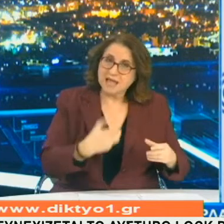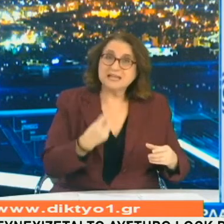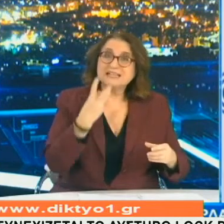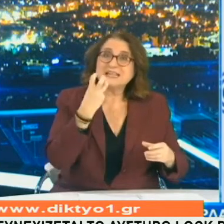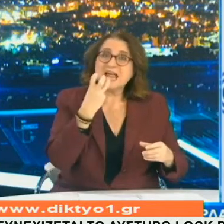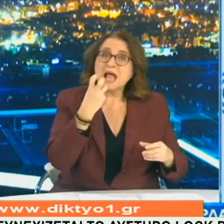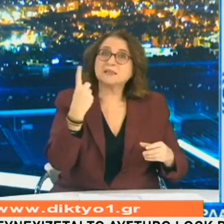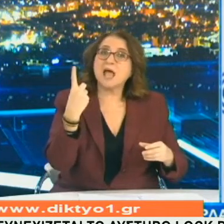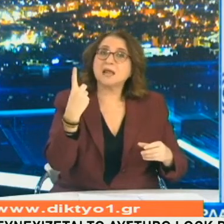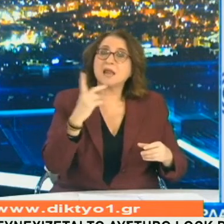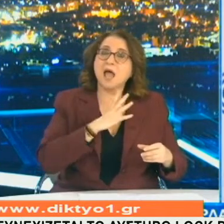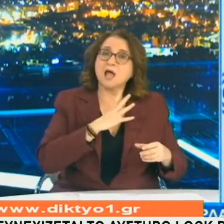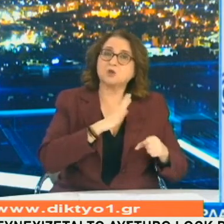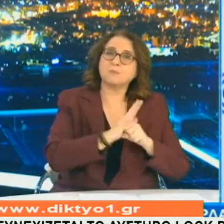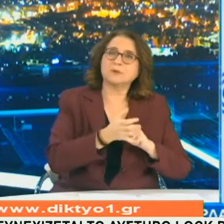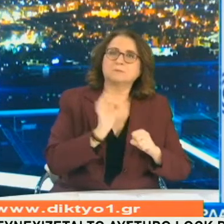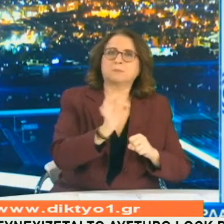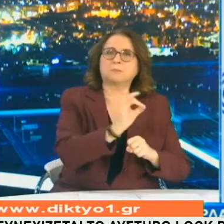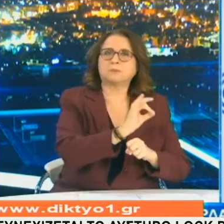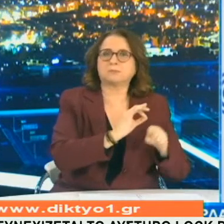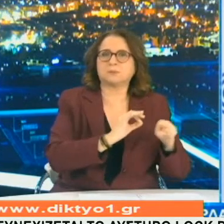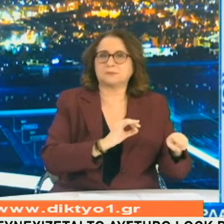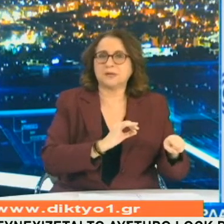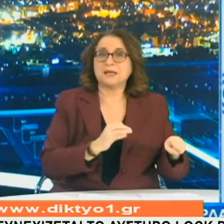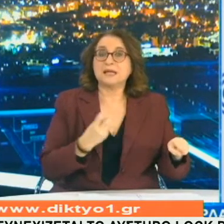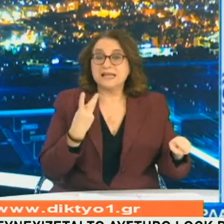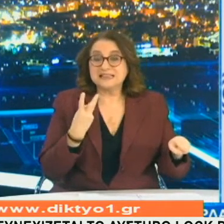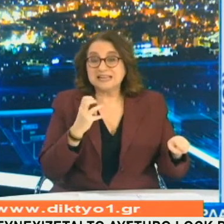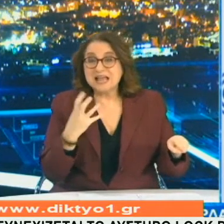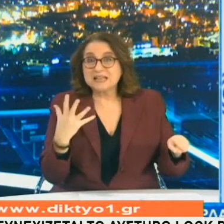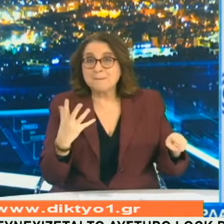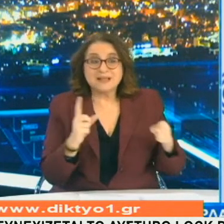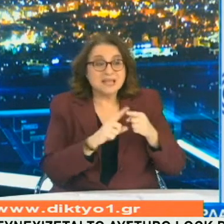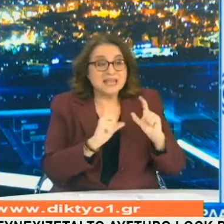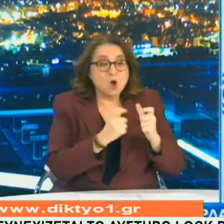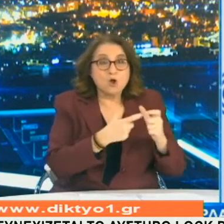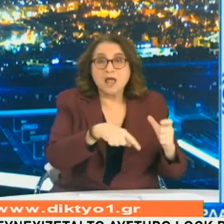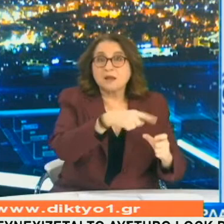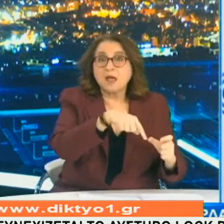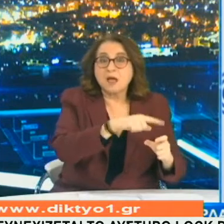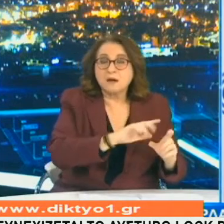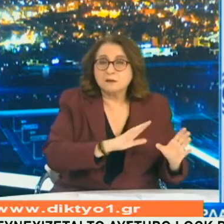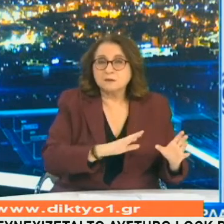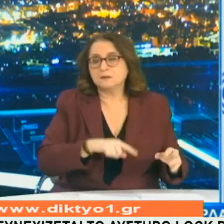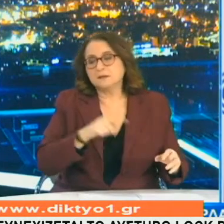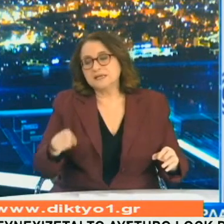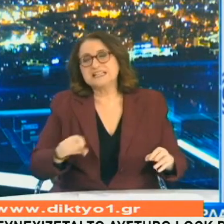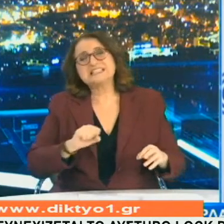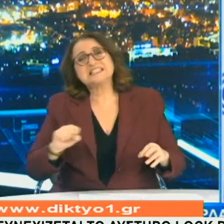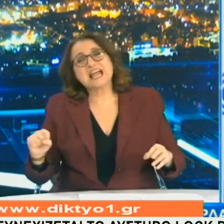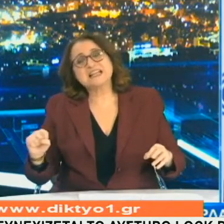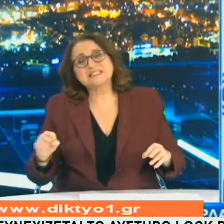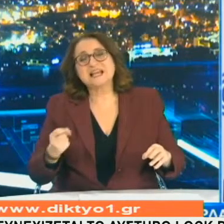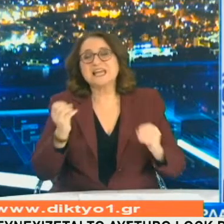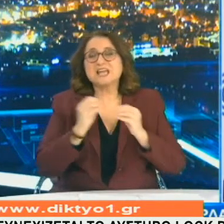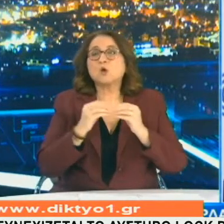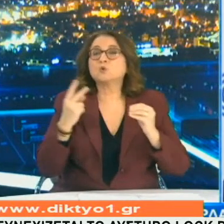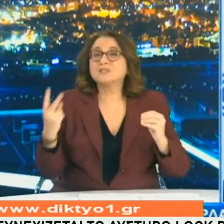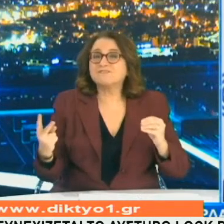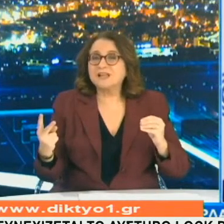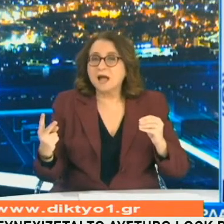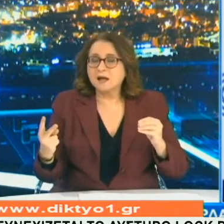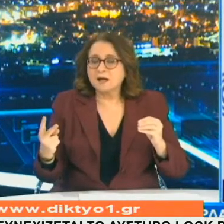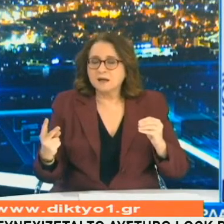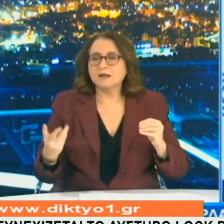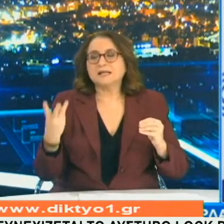απογραφή και 35 στενές επαφές και Σιάτιστα 19 ενεργά κρούσματα και 34 στενές επαφές. Σχετικά